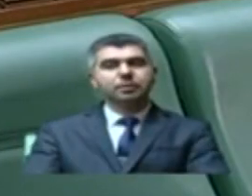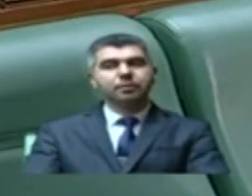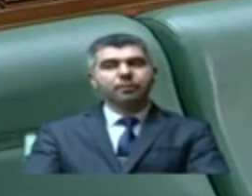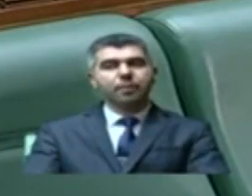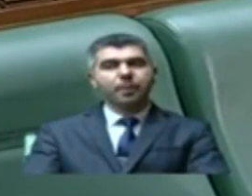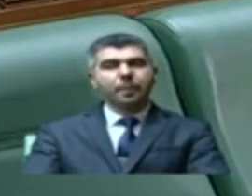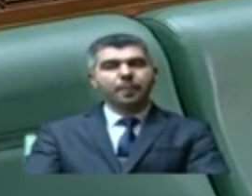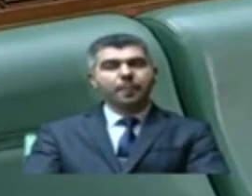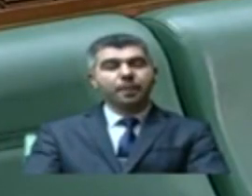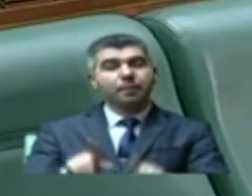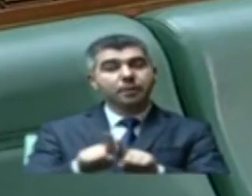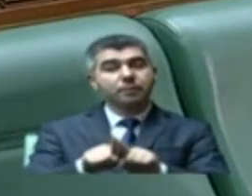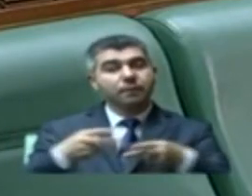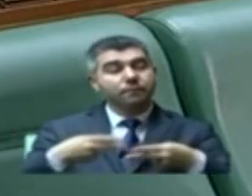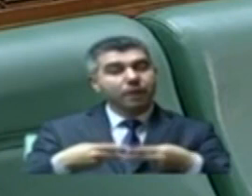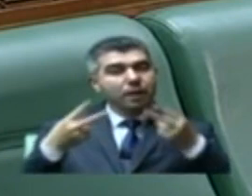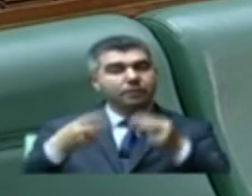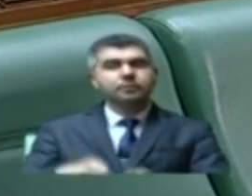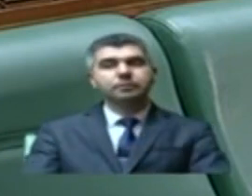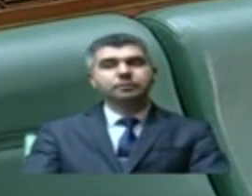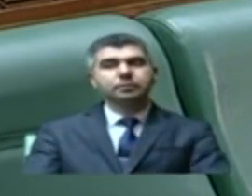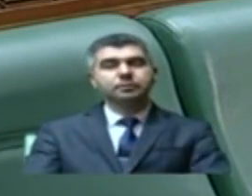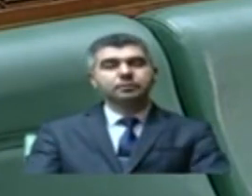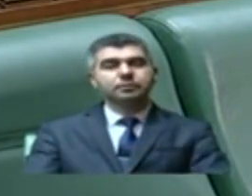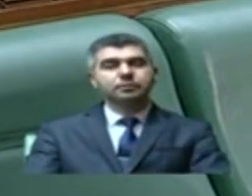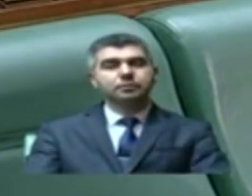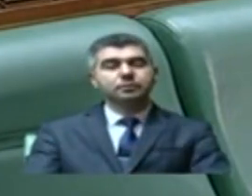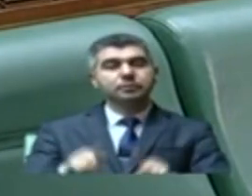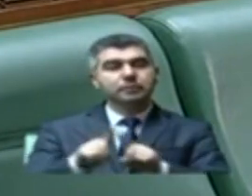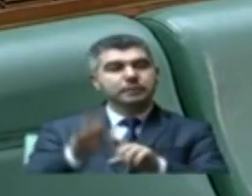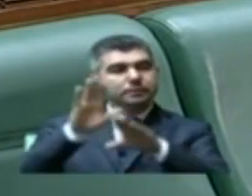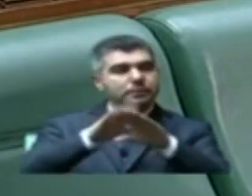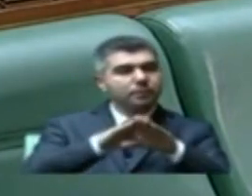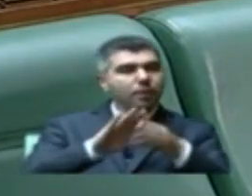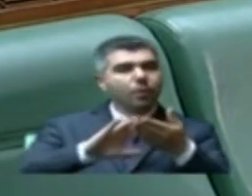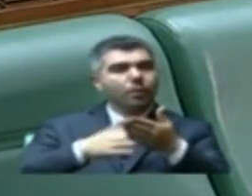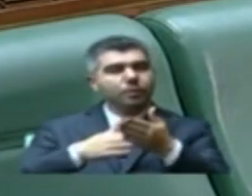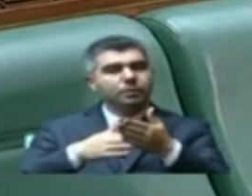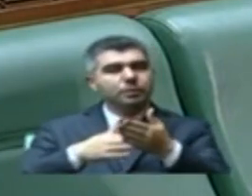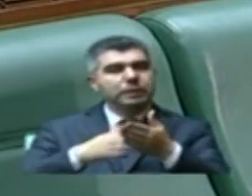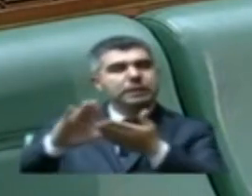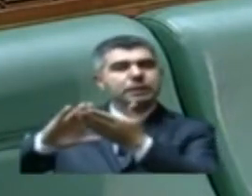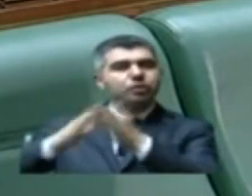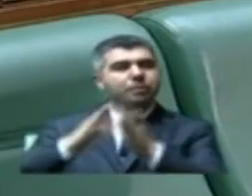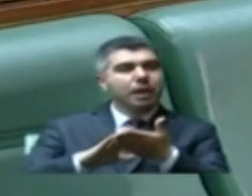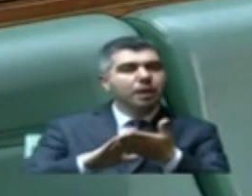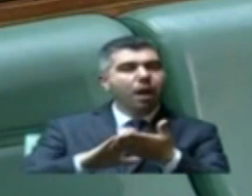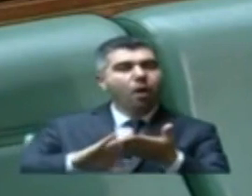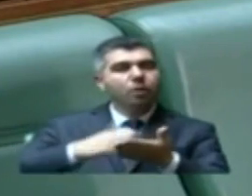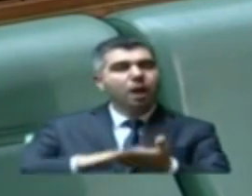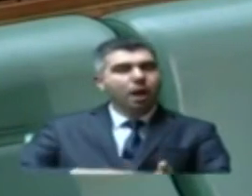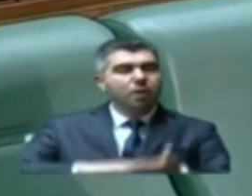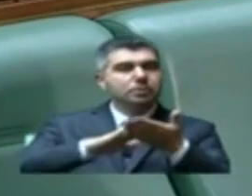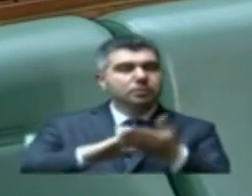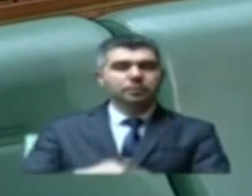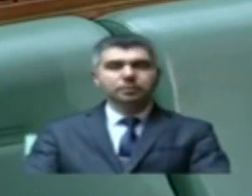مع الفترة اللي فيها انطلاق الحملة التحسيسية للتعاونيات في